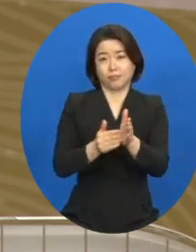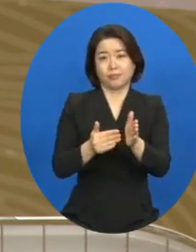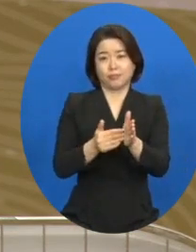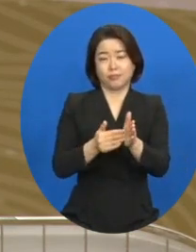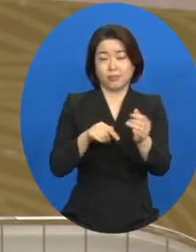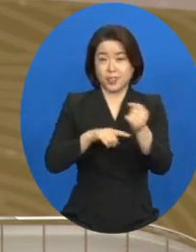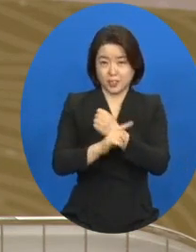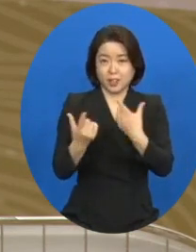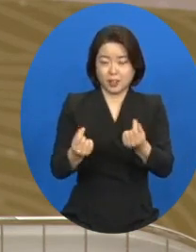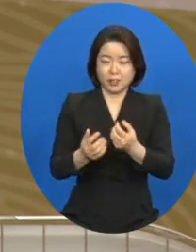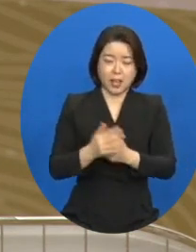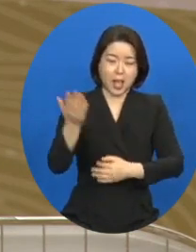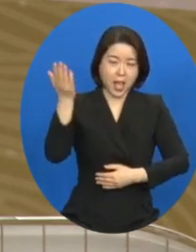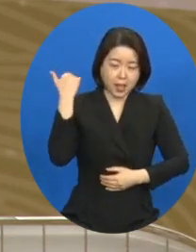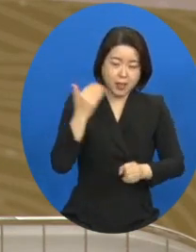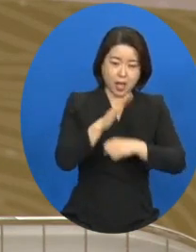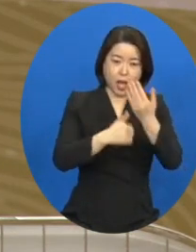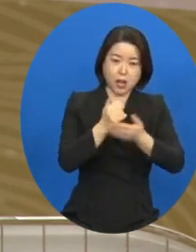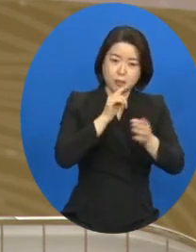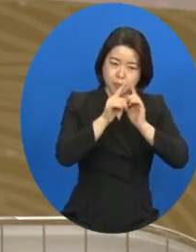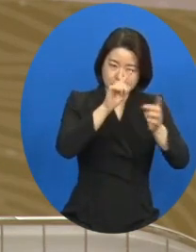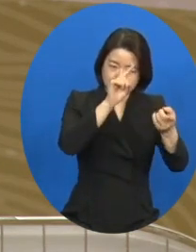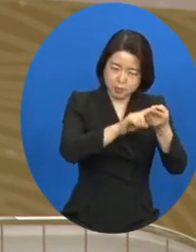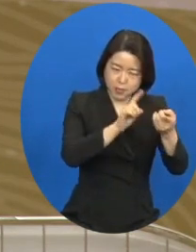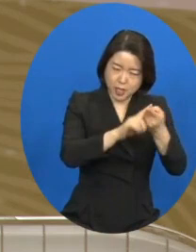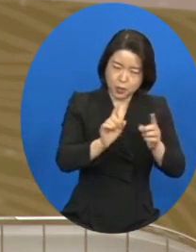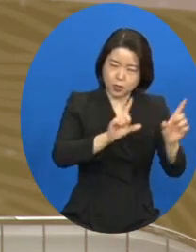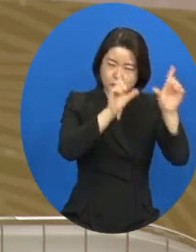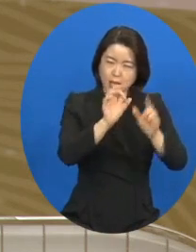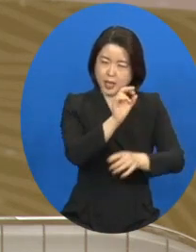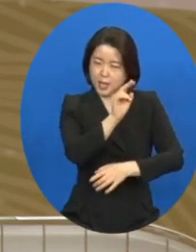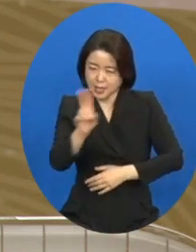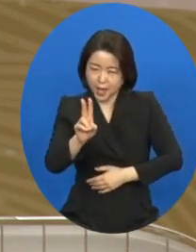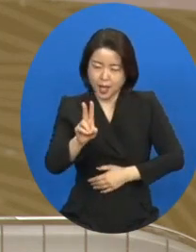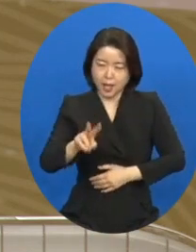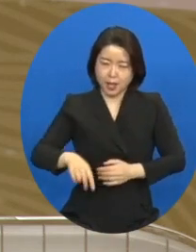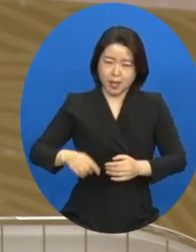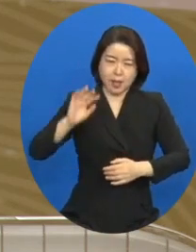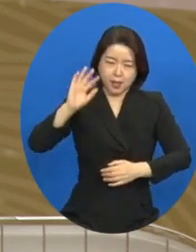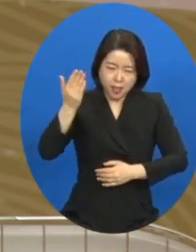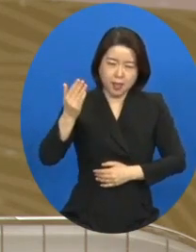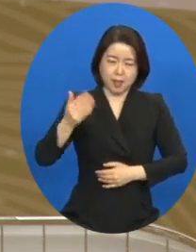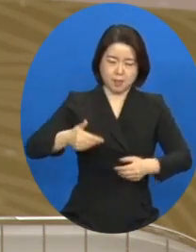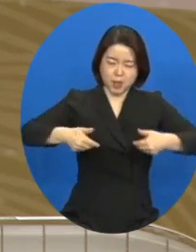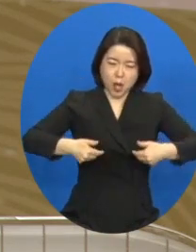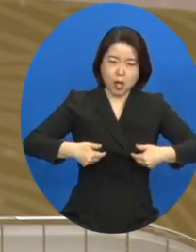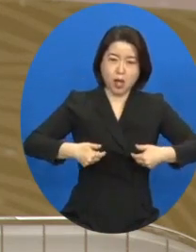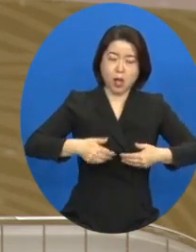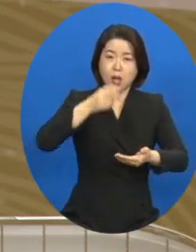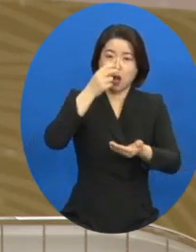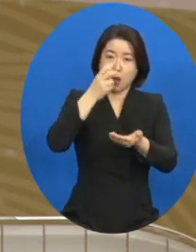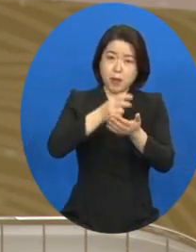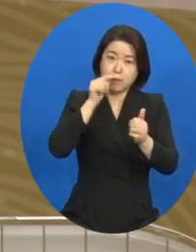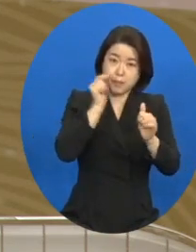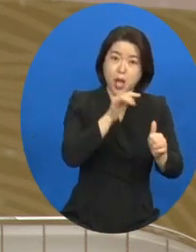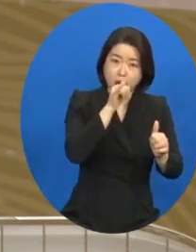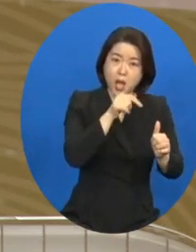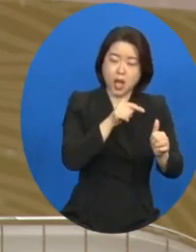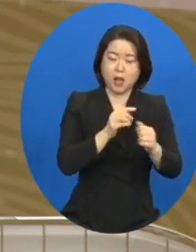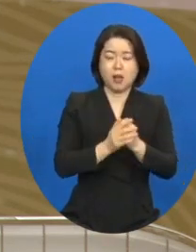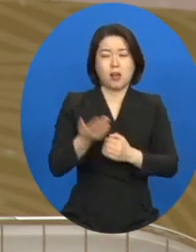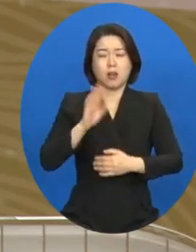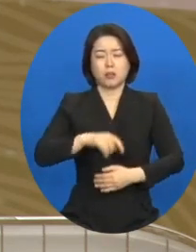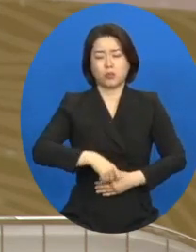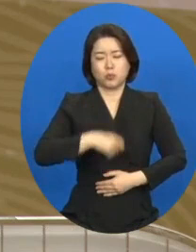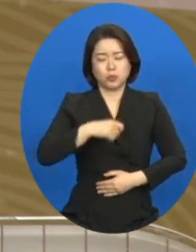전에는 하나님의 말씀대로 살아야 한다. 그 계명이에요. 그런데 솔직히